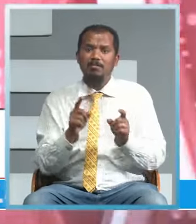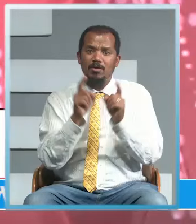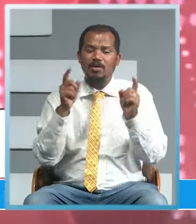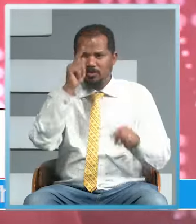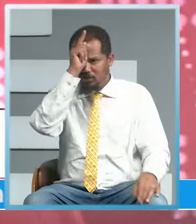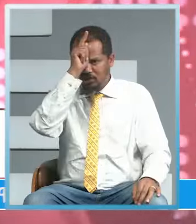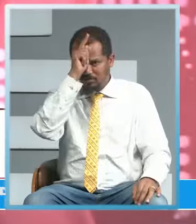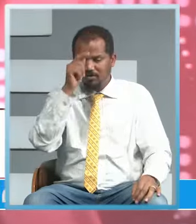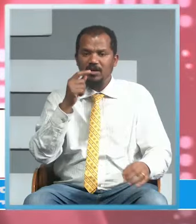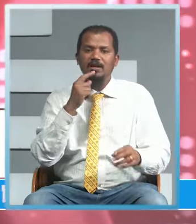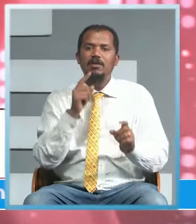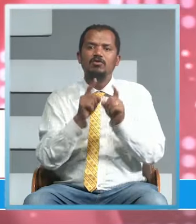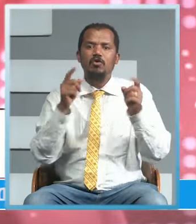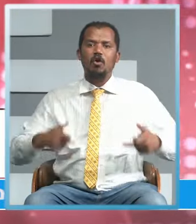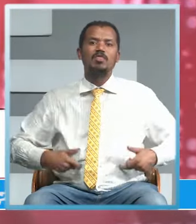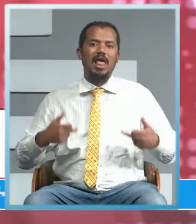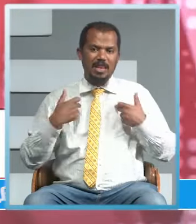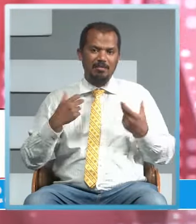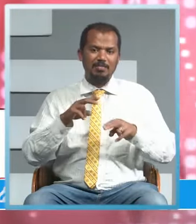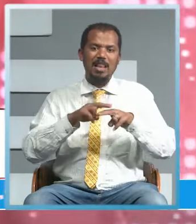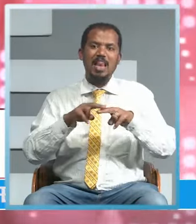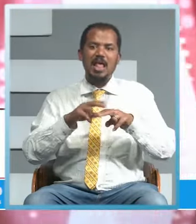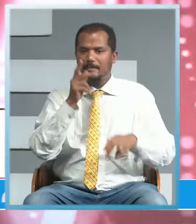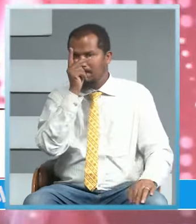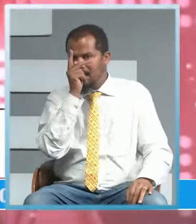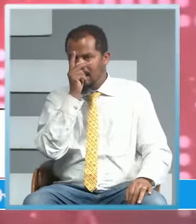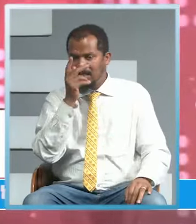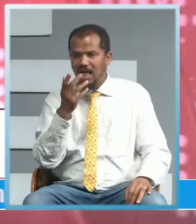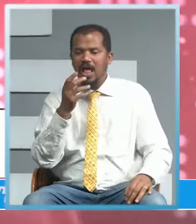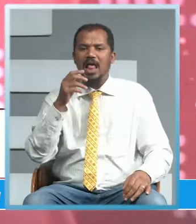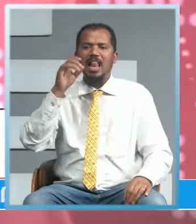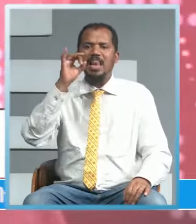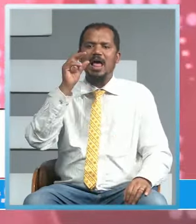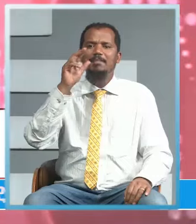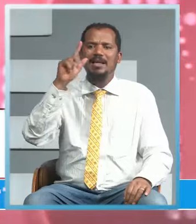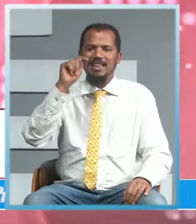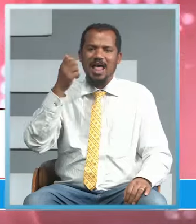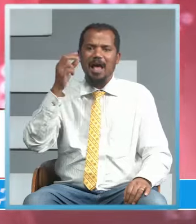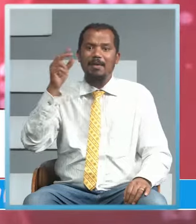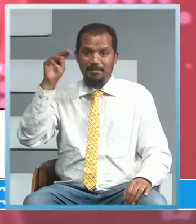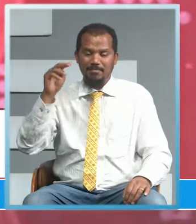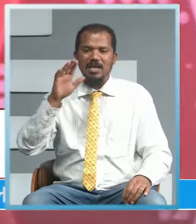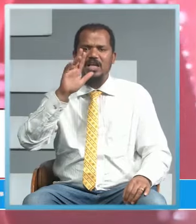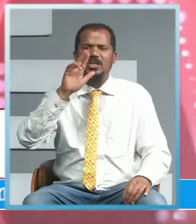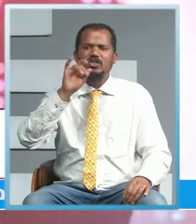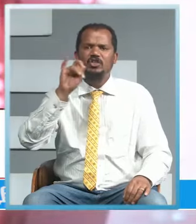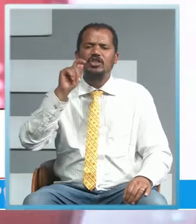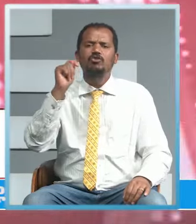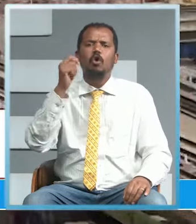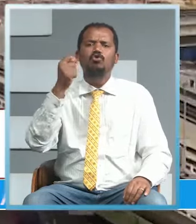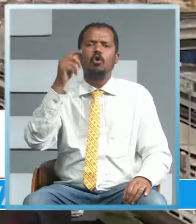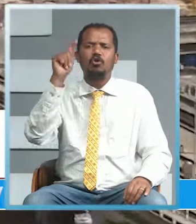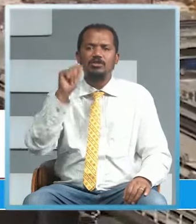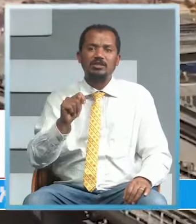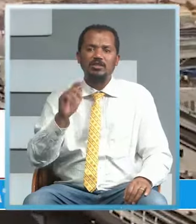በመግለጽም ከሜክሲኮ ጀርመን፣ ከሜክሲኮ ስታዲየም፣ ከለጋር ፒያሳ፣ ከላምበረታቤም እና ከገርጂ